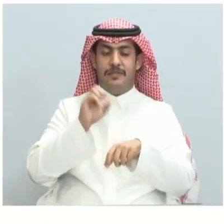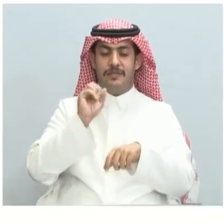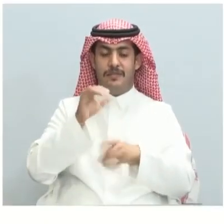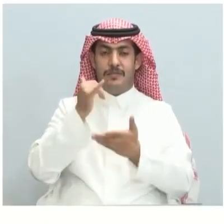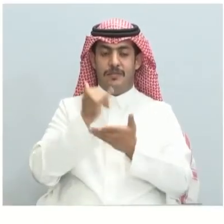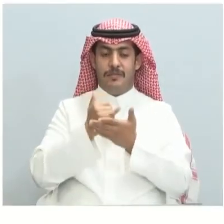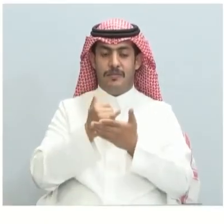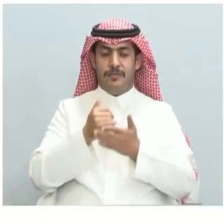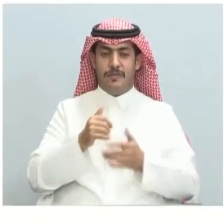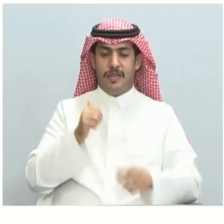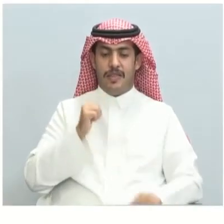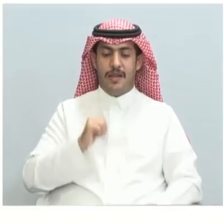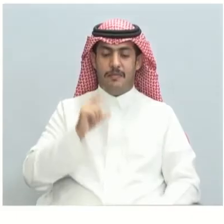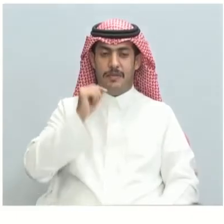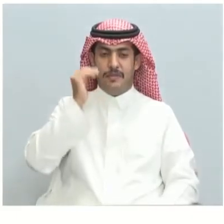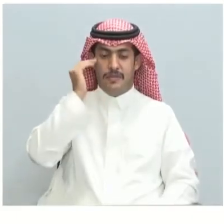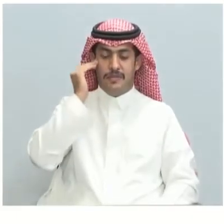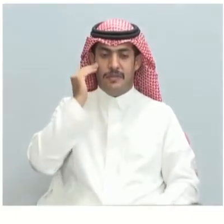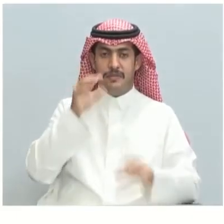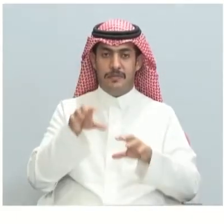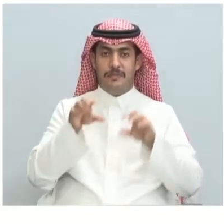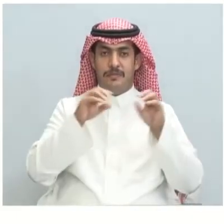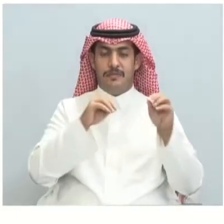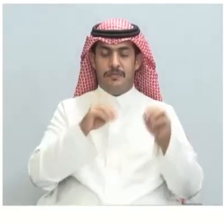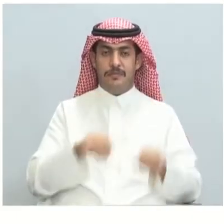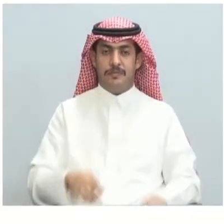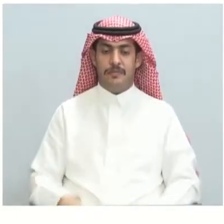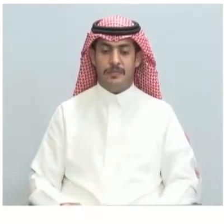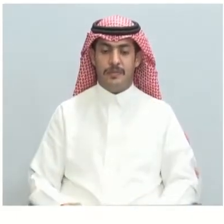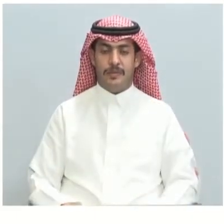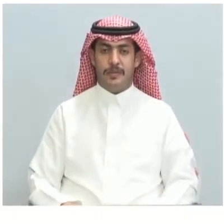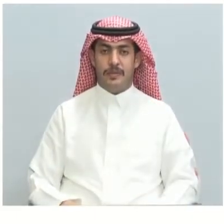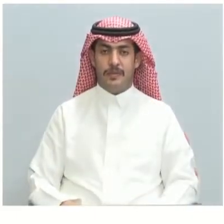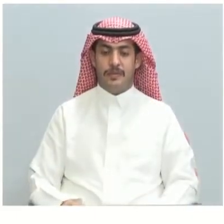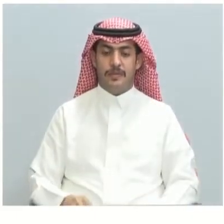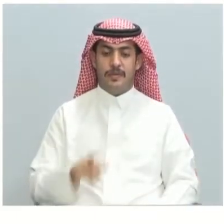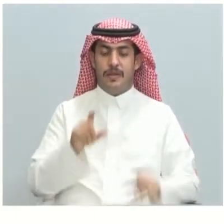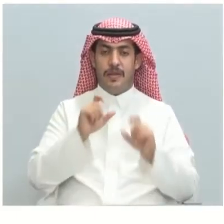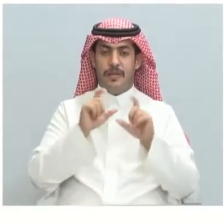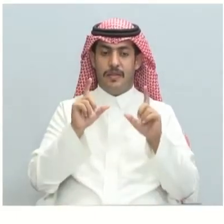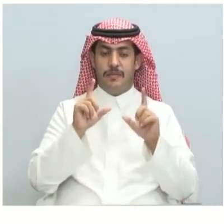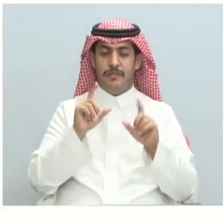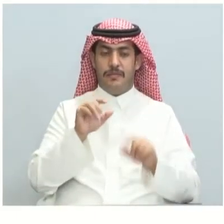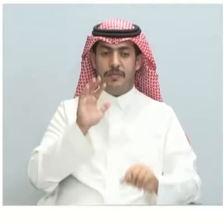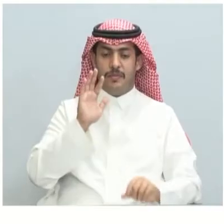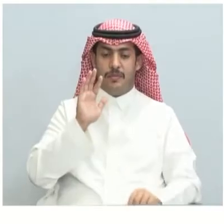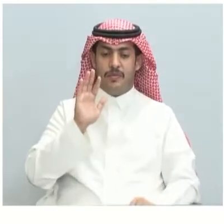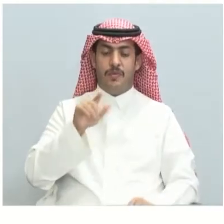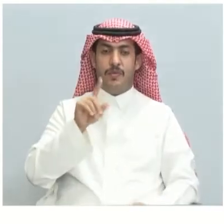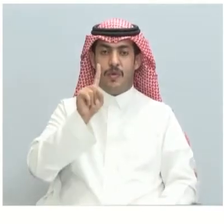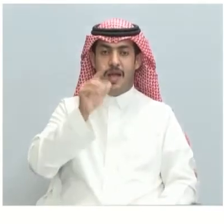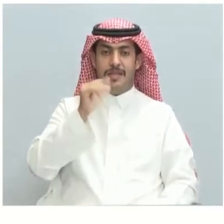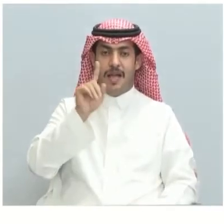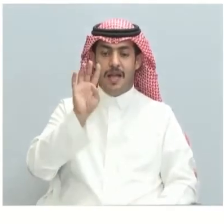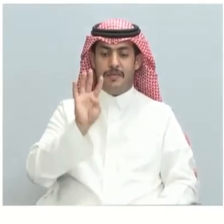ايديكم والان ابنائي وبناتي ننتقل الى هذا الايضاح يعد العدد واحد